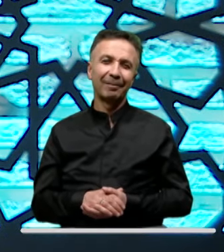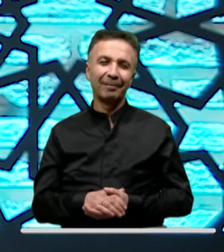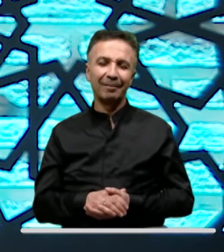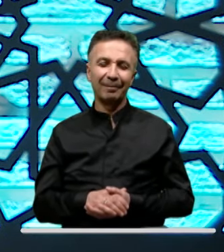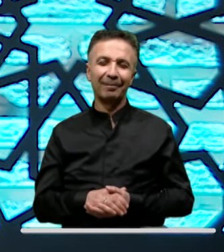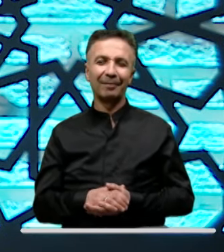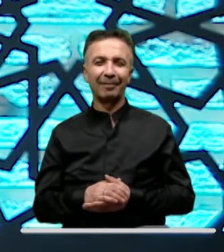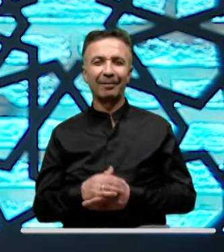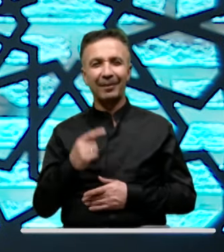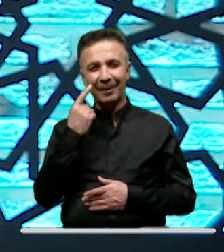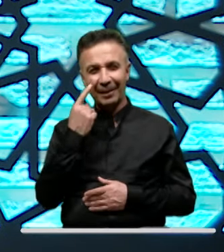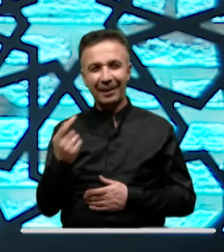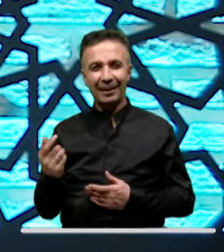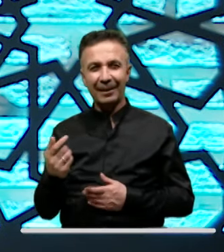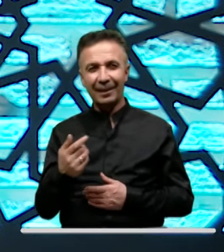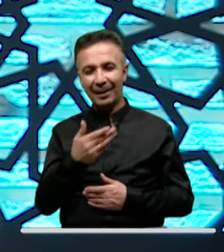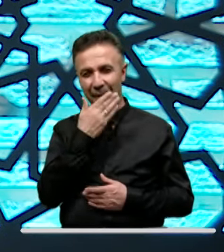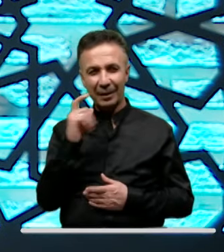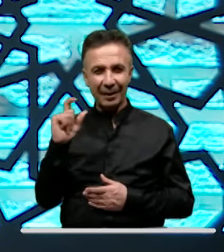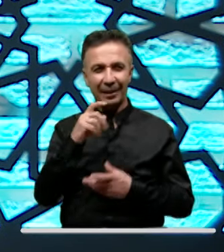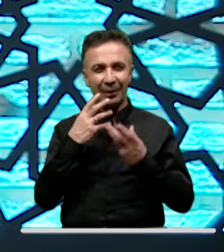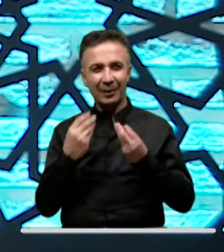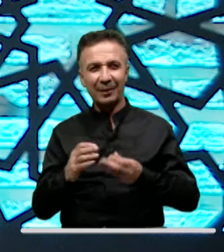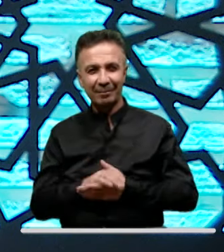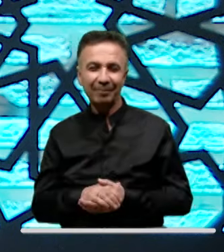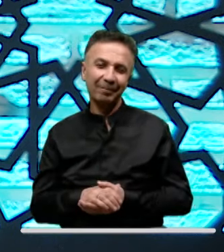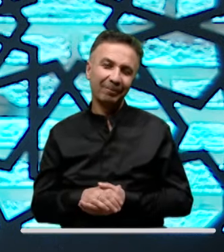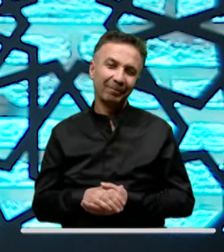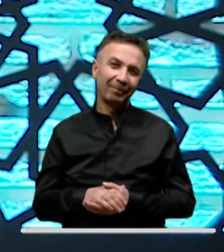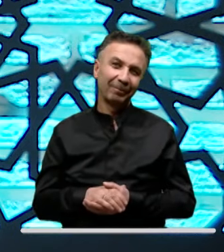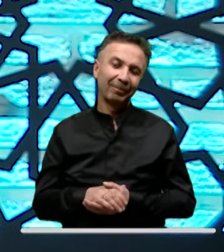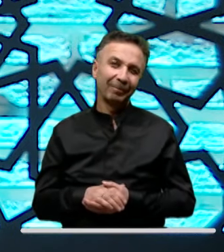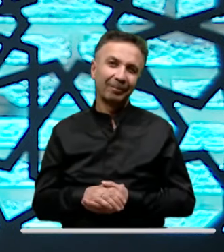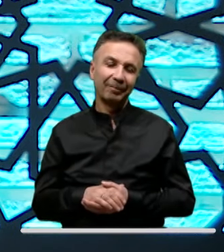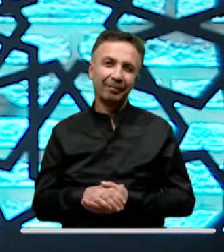İyi Ramazanlar olsun. Allah razı olsun. Sağ olasın Hanife abi. Sizden de.